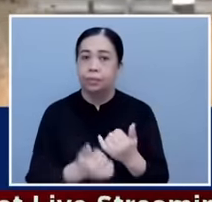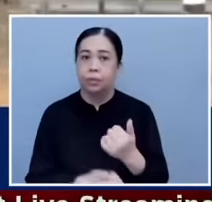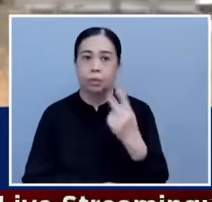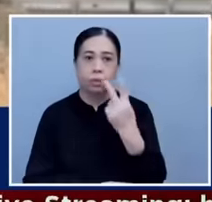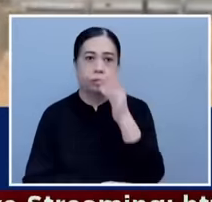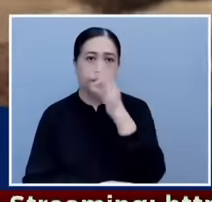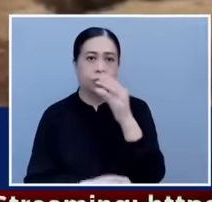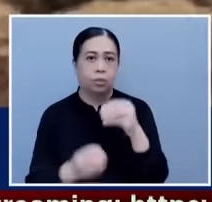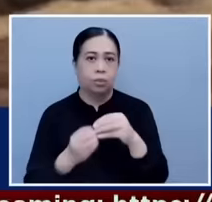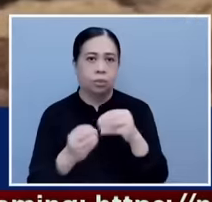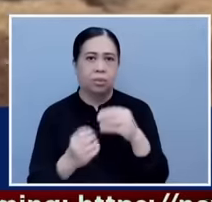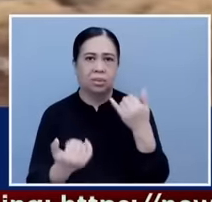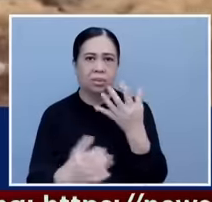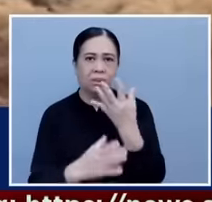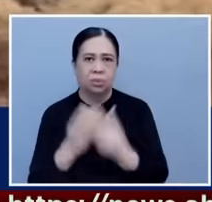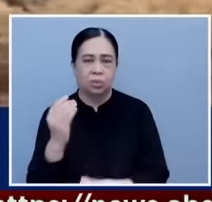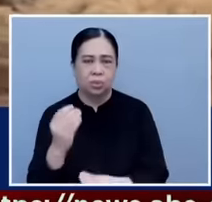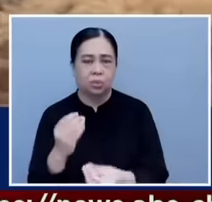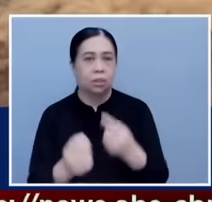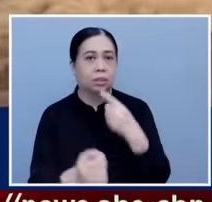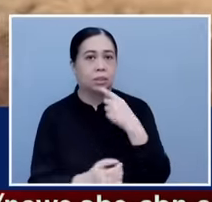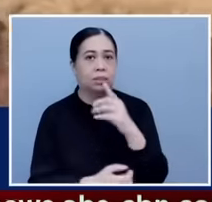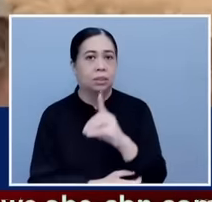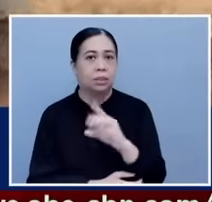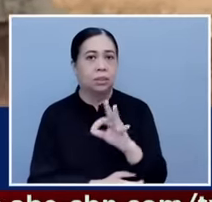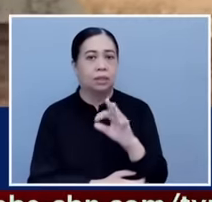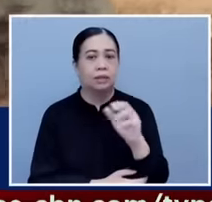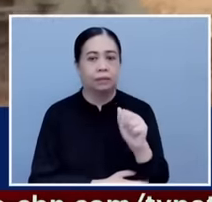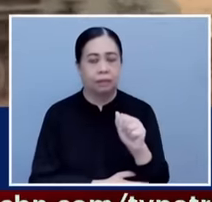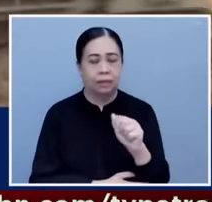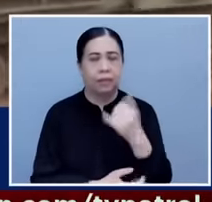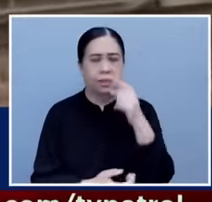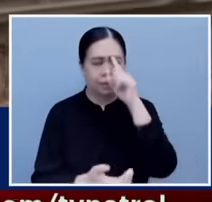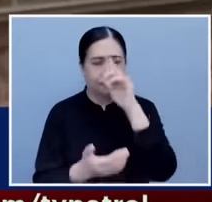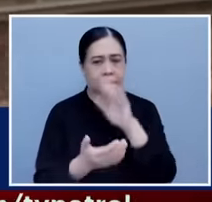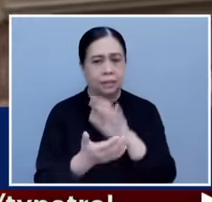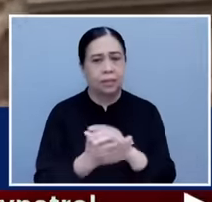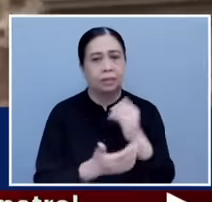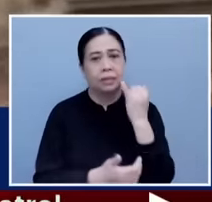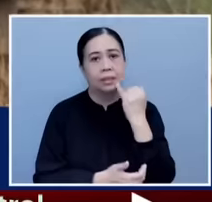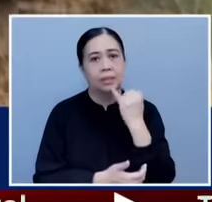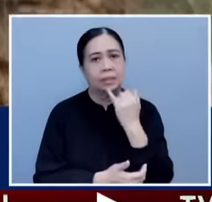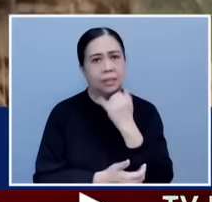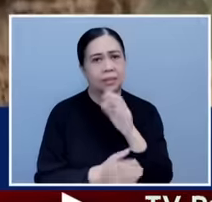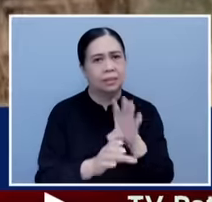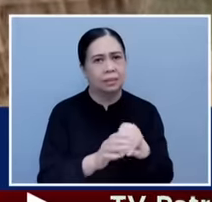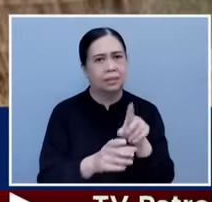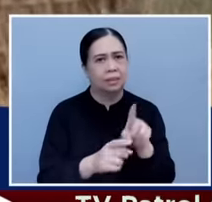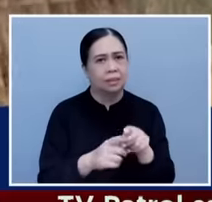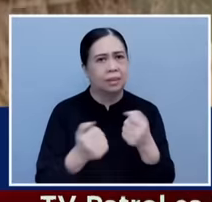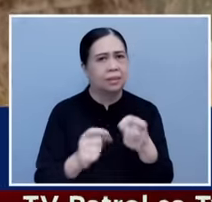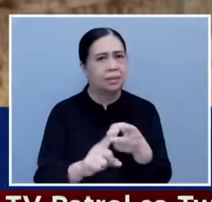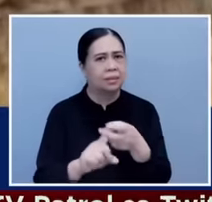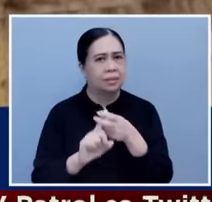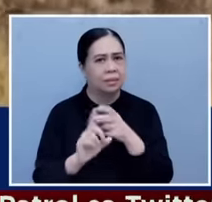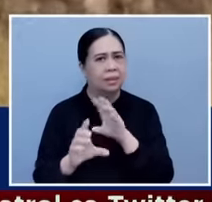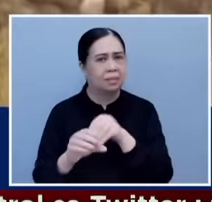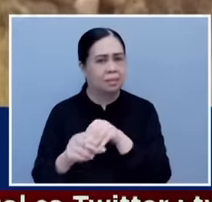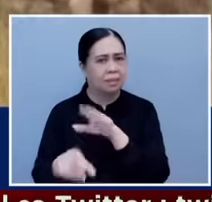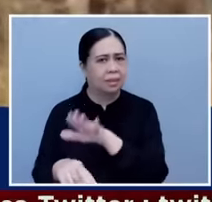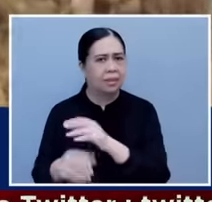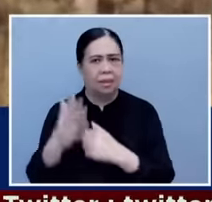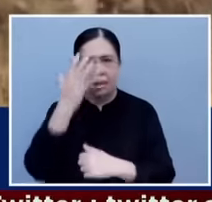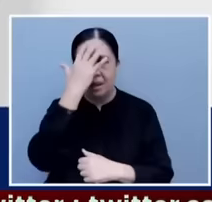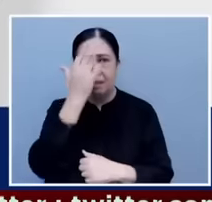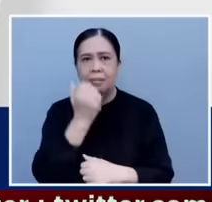pa ang nawawala. Ayon sa DFA, naniniwala ang Israel na isa sa kanila ay kasama sa mga bihag ng Hamas